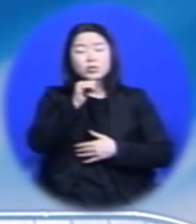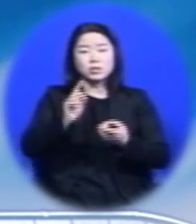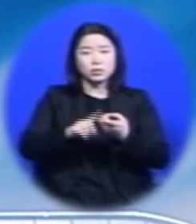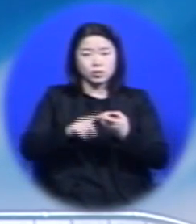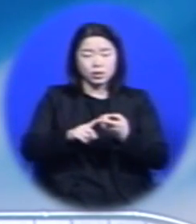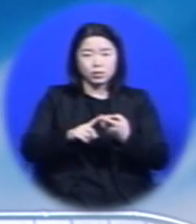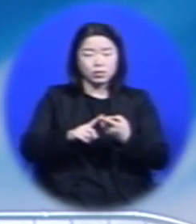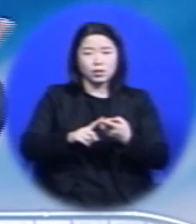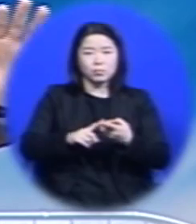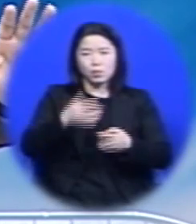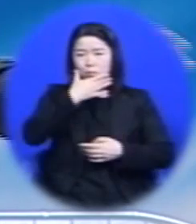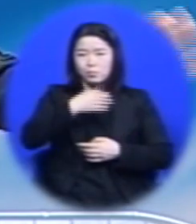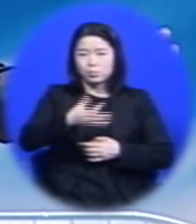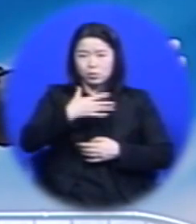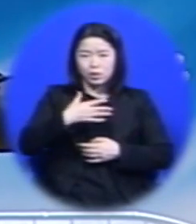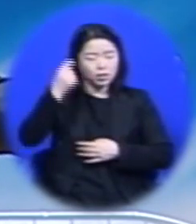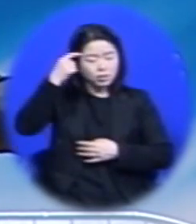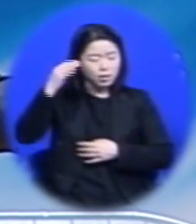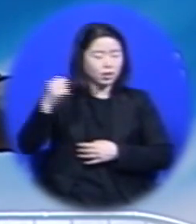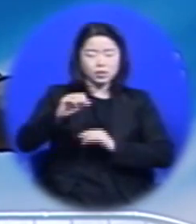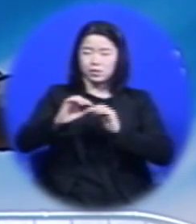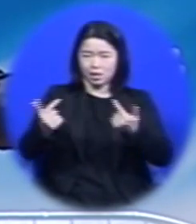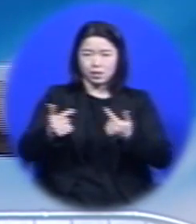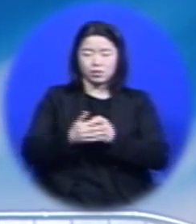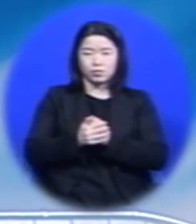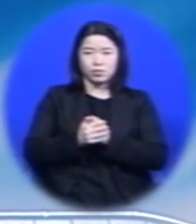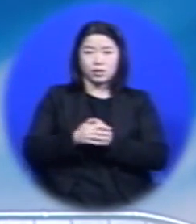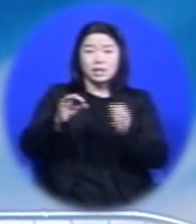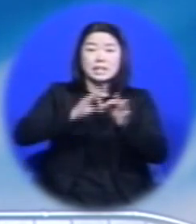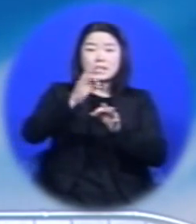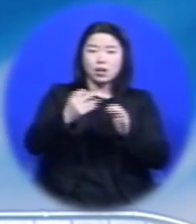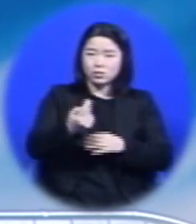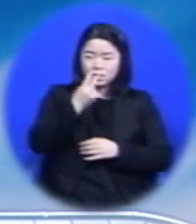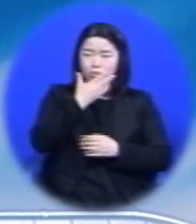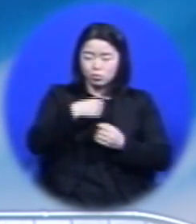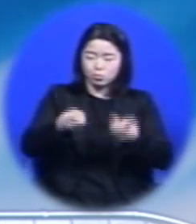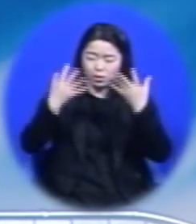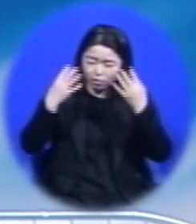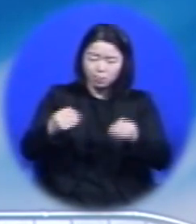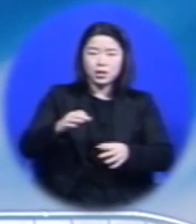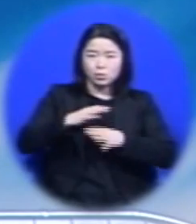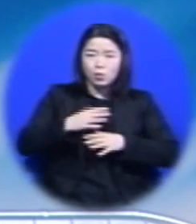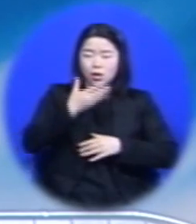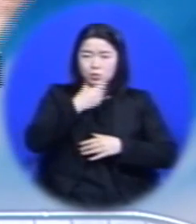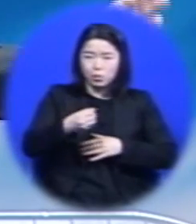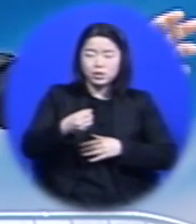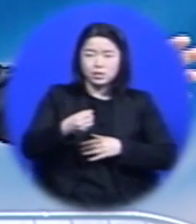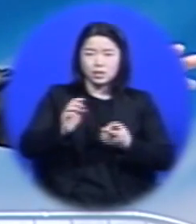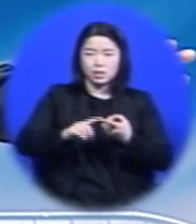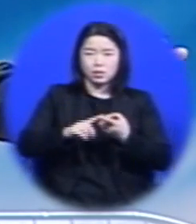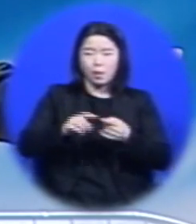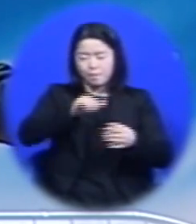자체 때문에 불행하다고 여겨지지 않는다는 겁니다 영생의 축복이 얼마나 놀라운 축복인지 평생